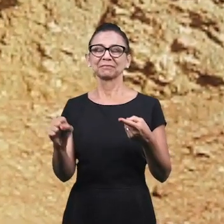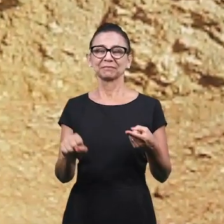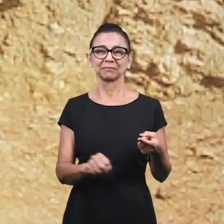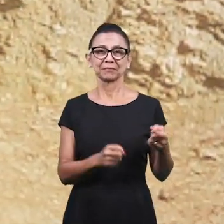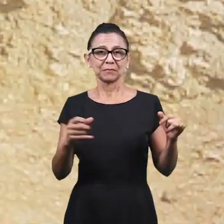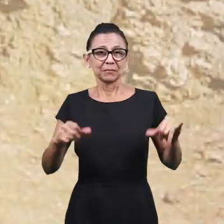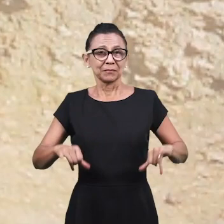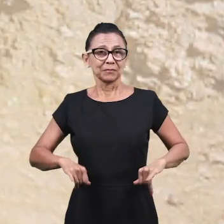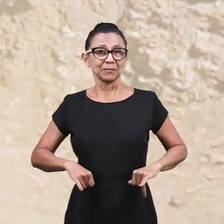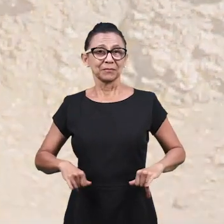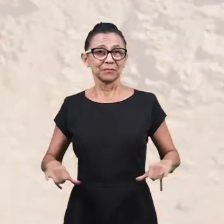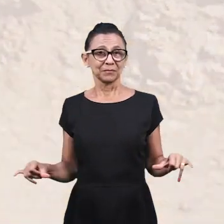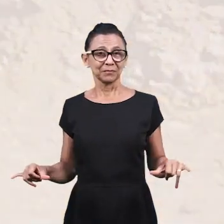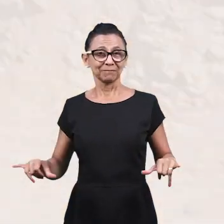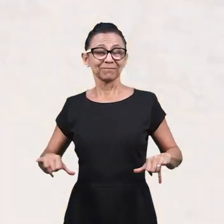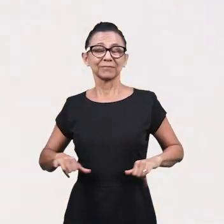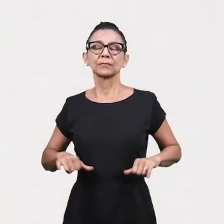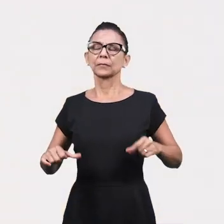Победить